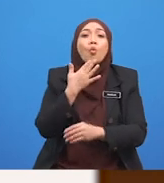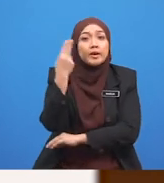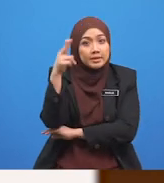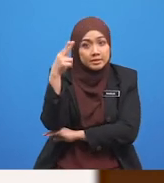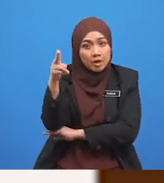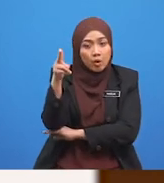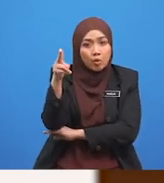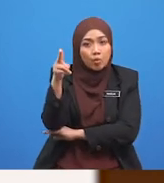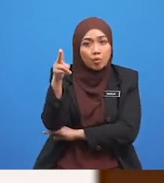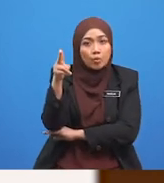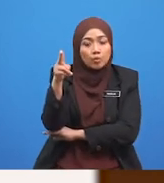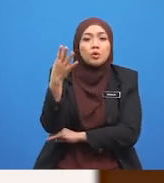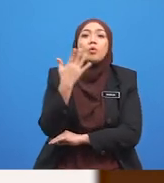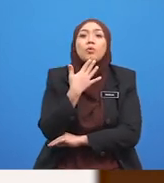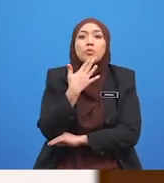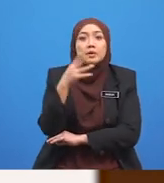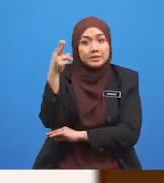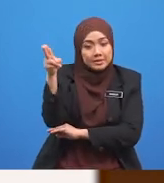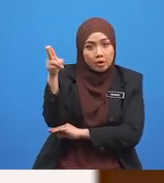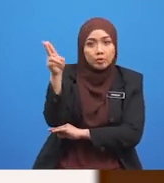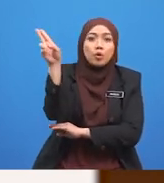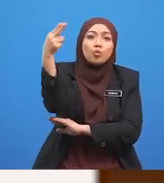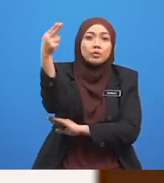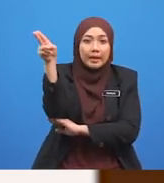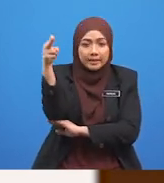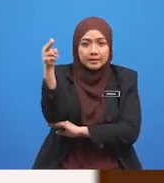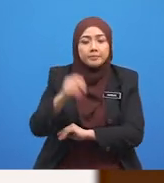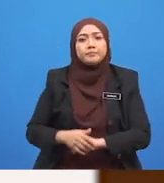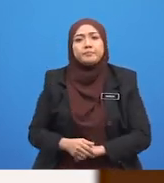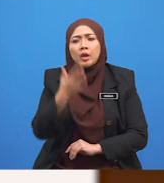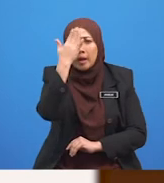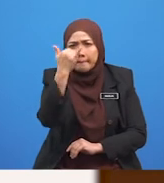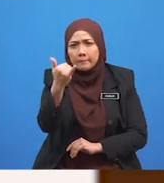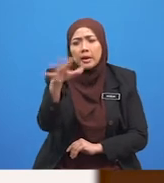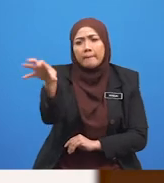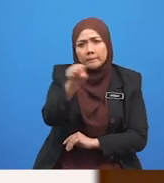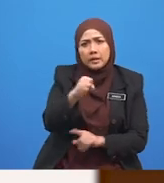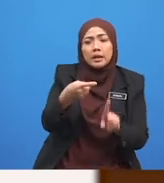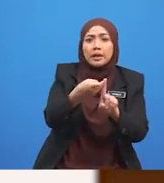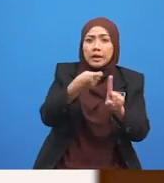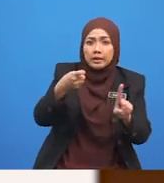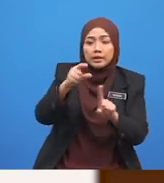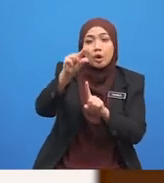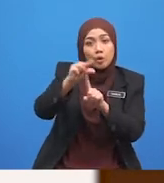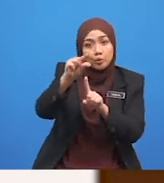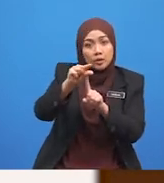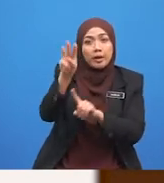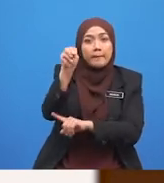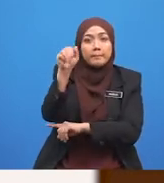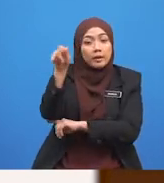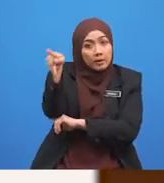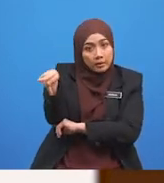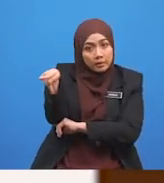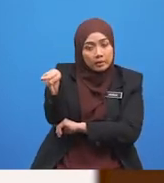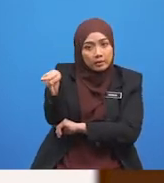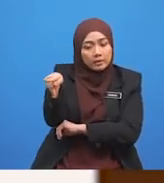hijau. Mengapa cikgu memilih peta dari Google Map? Kerana cikgu ingin memaparkan